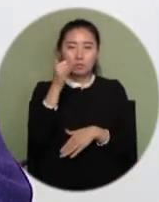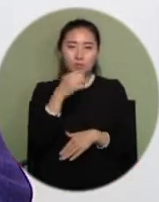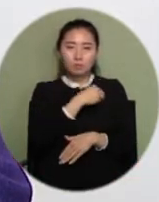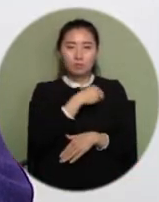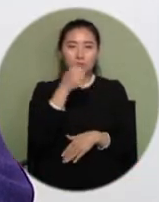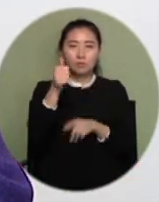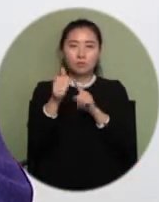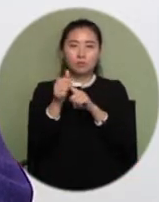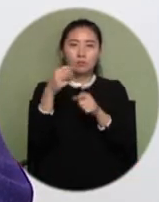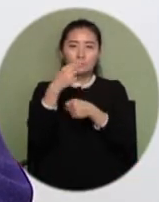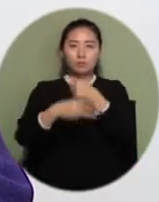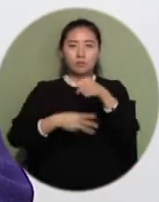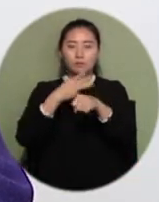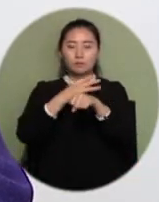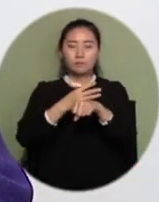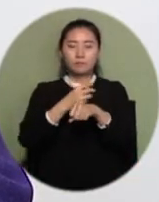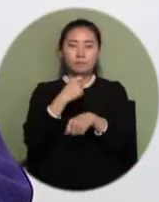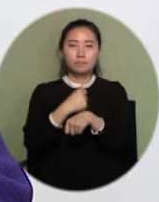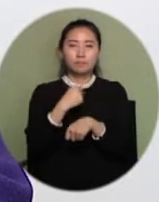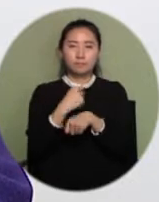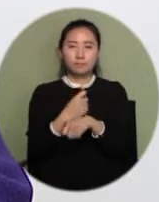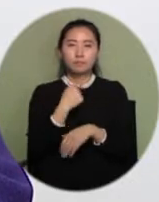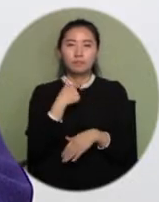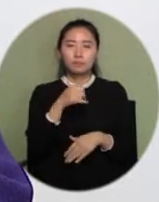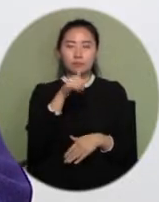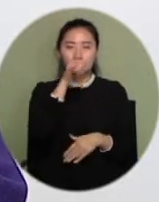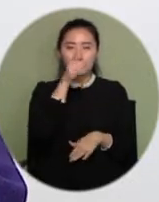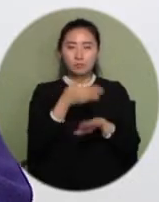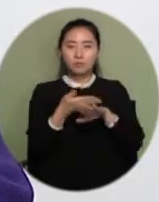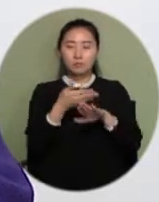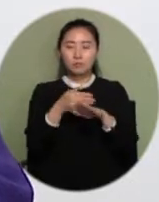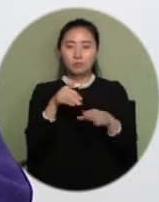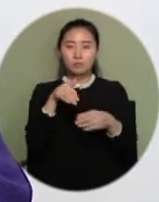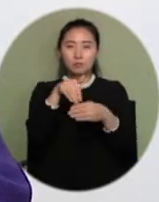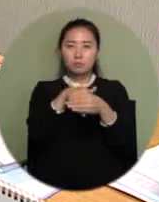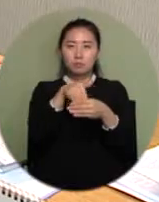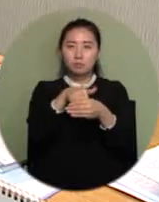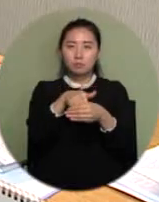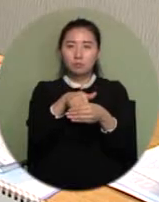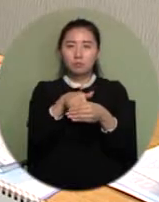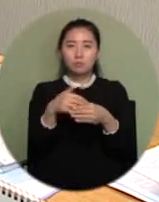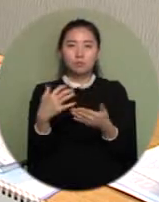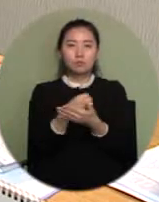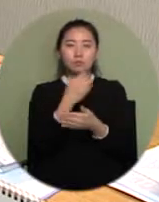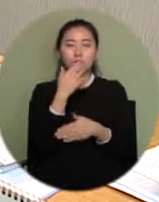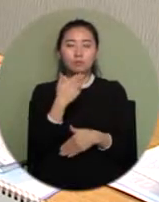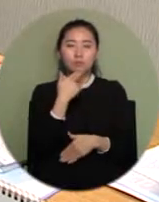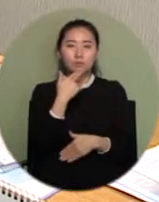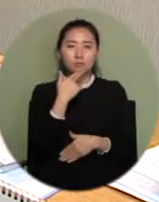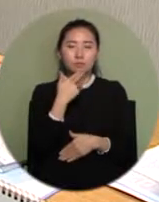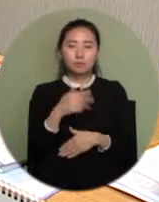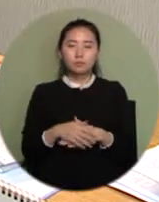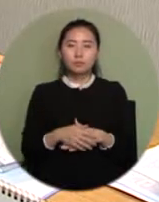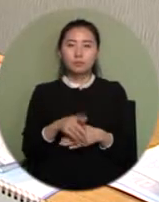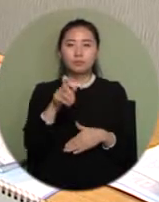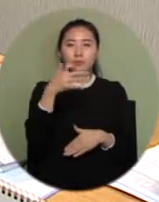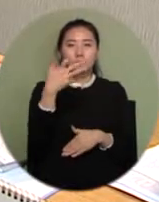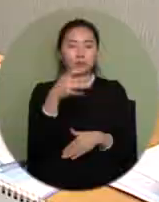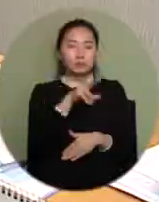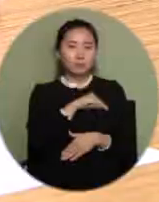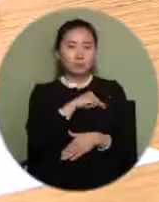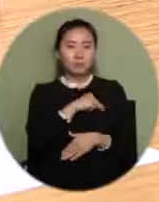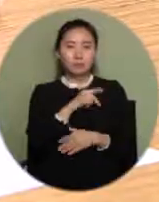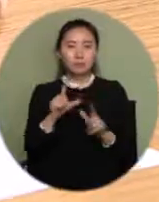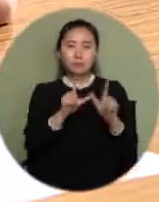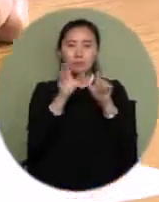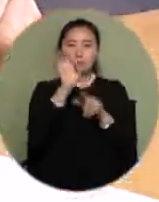학교 운영위원회 3년을 했거든요. 그게 다른 후보가 절대로 가질 수 없는. 대결을 구한 예비 후보는 18대 국회의원을